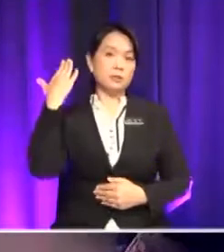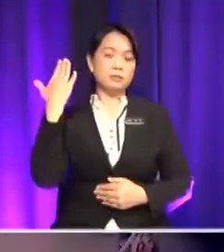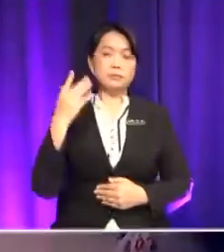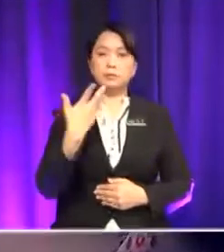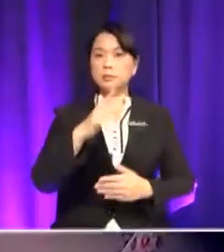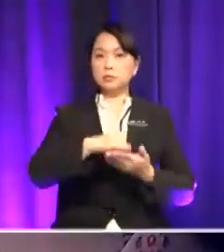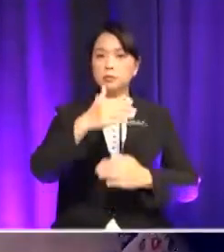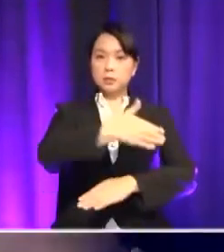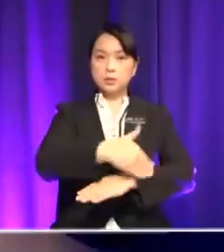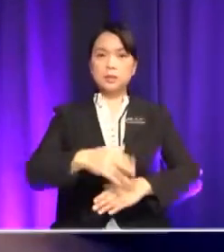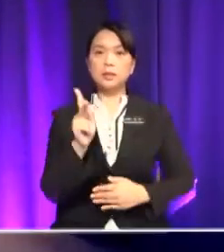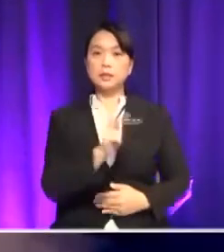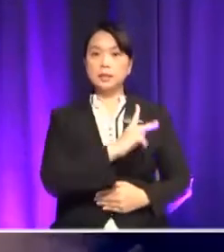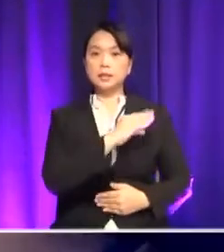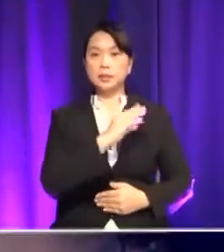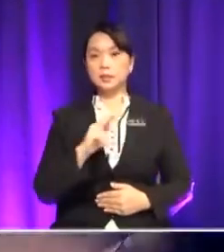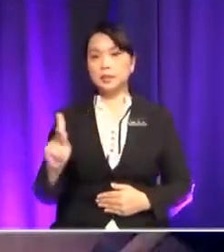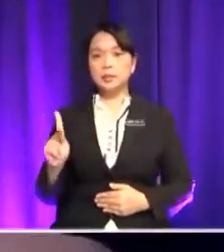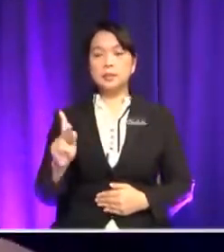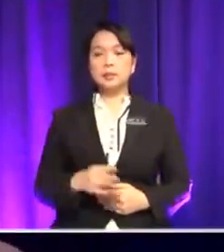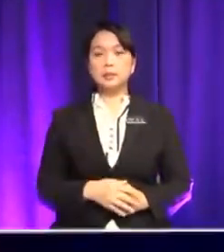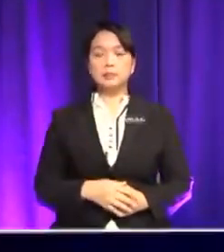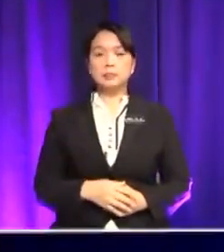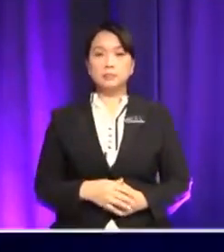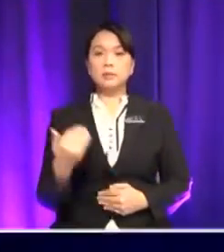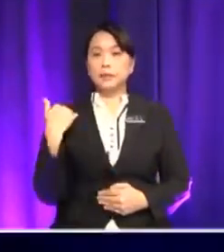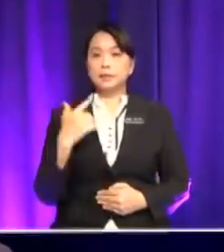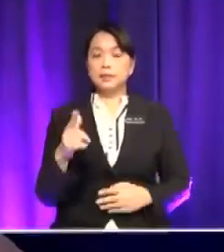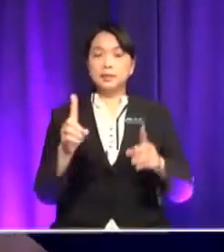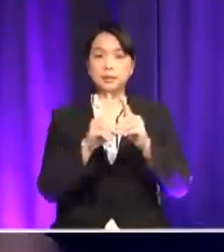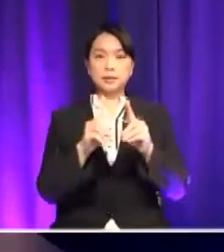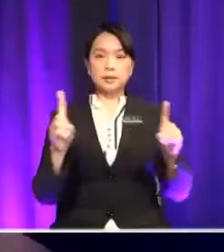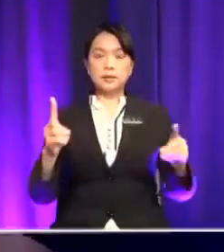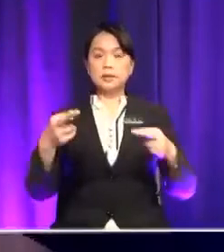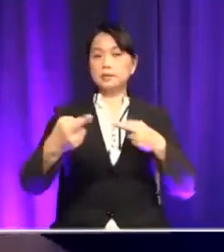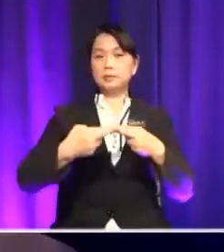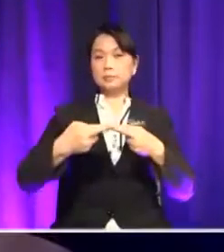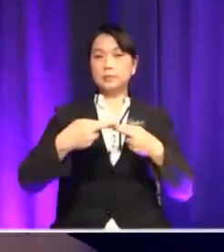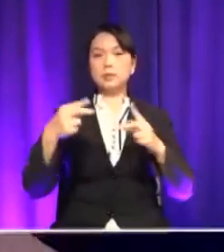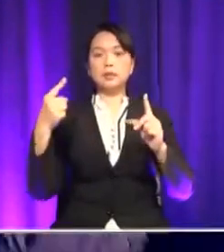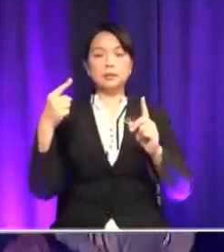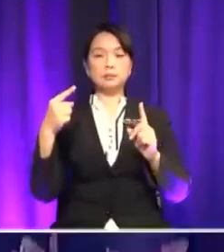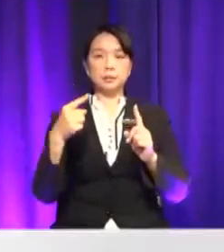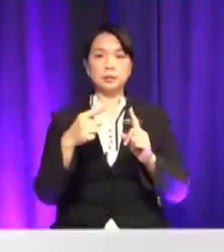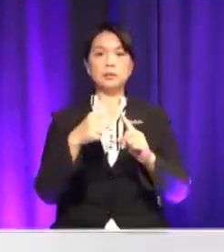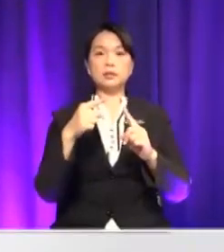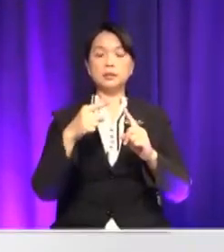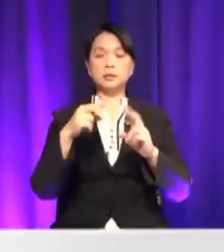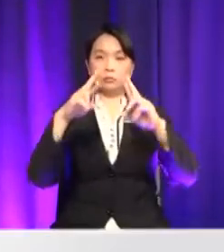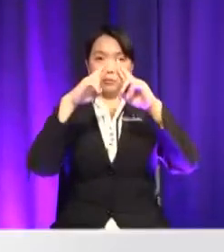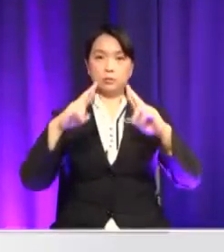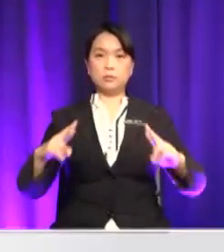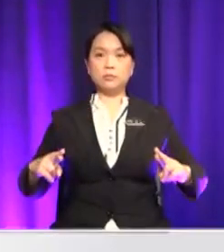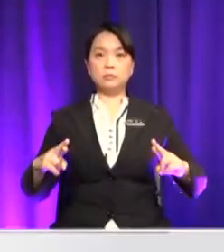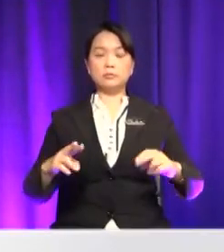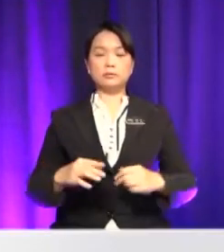sisi kiri dan sisi kanan dia adalah dinding rapat ke bumbung. Ini adalah bumbung